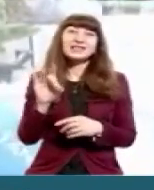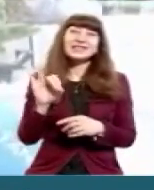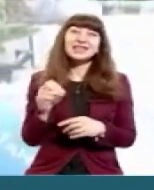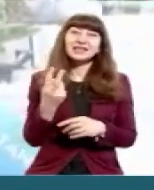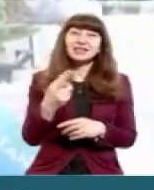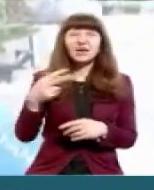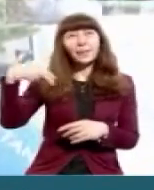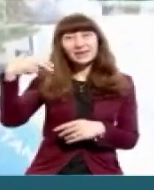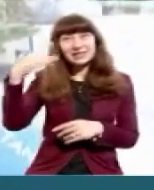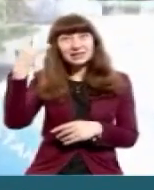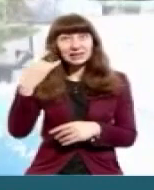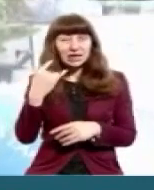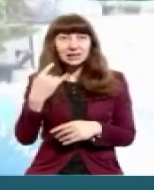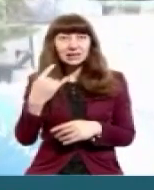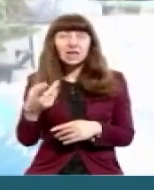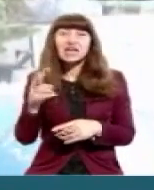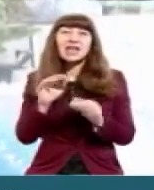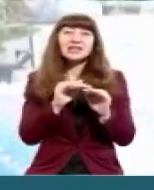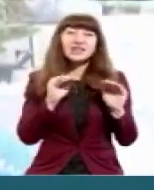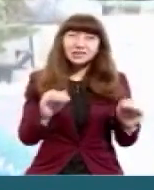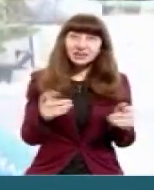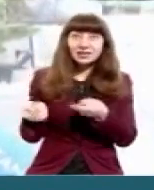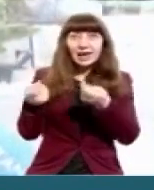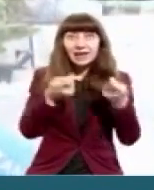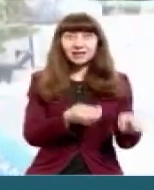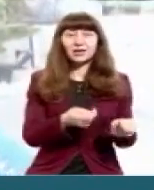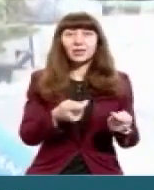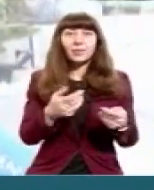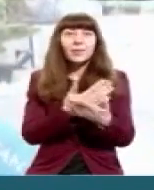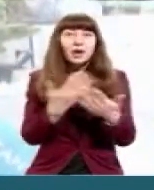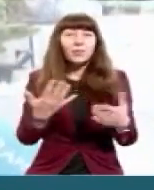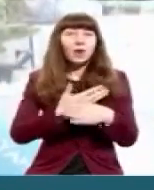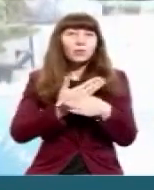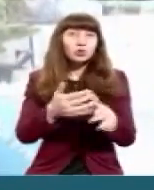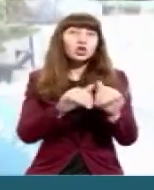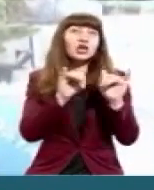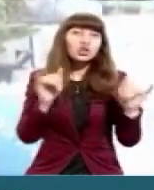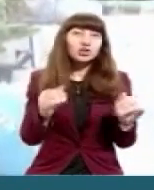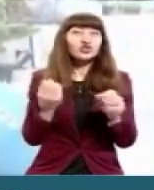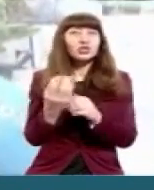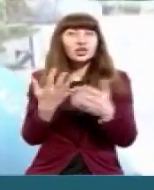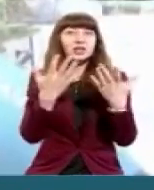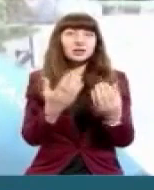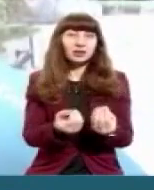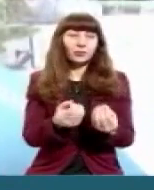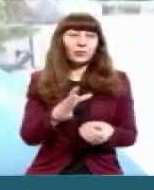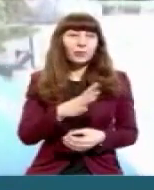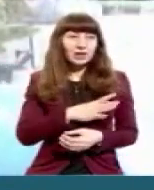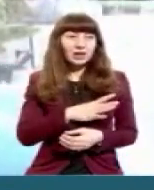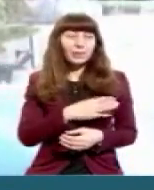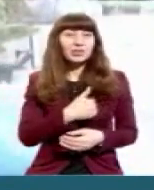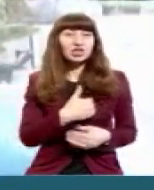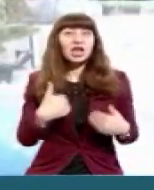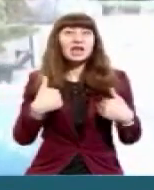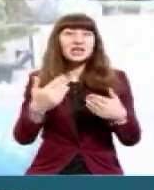детей с ограниченными возможностями, мы позволим расширить с 14 дней, это были высказаны